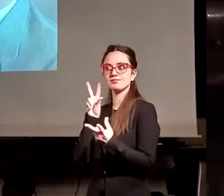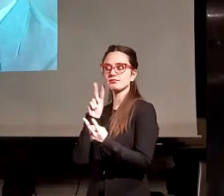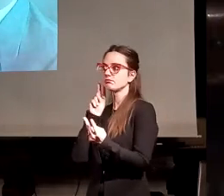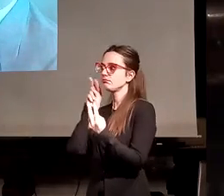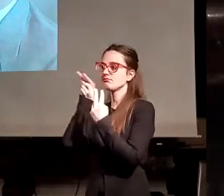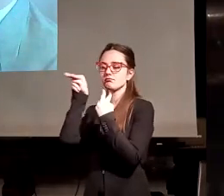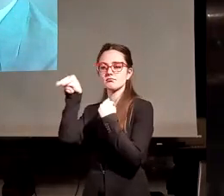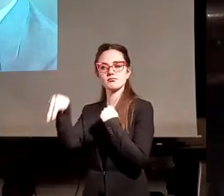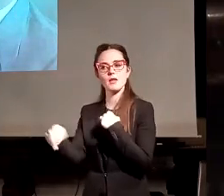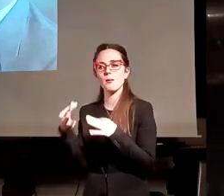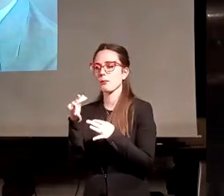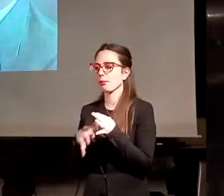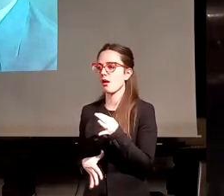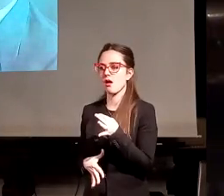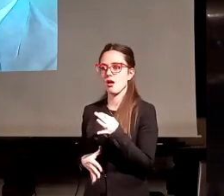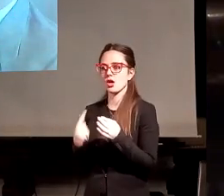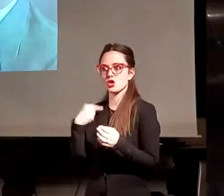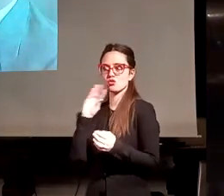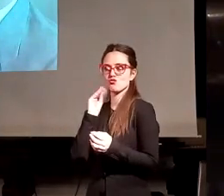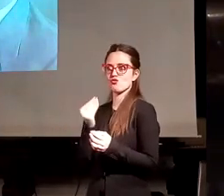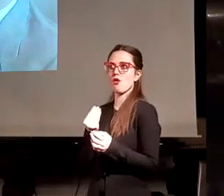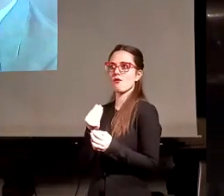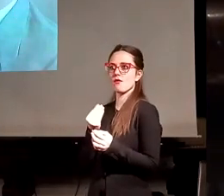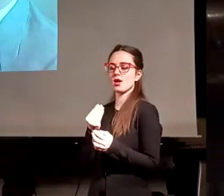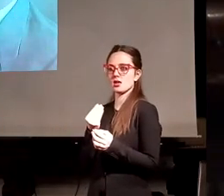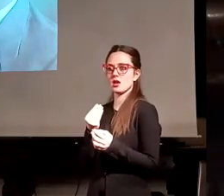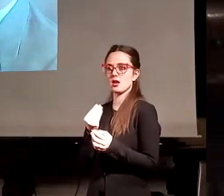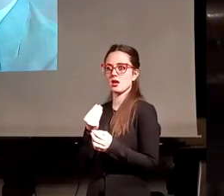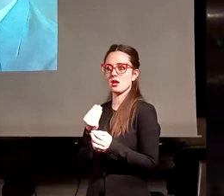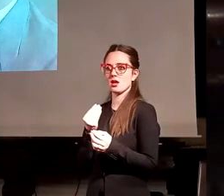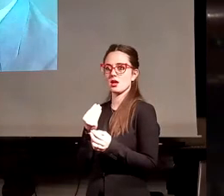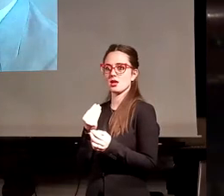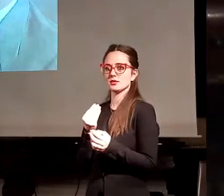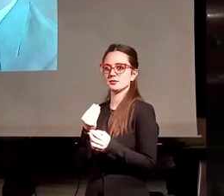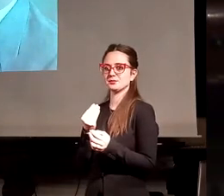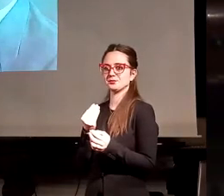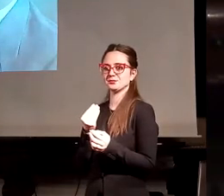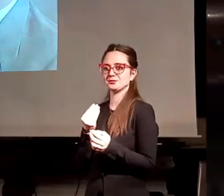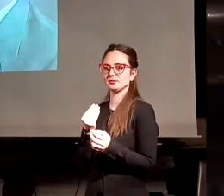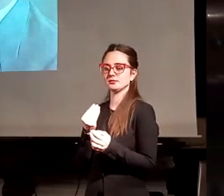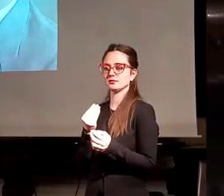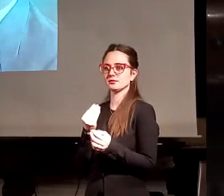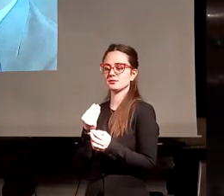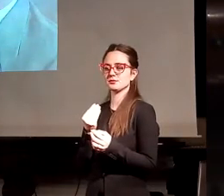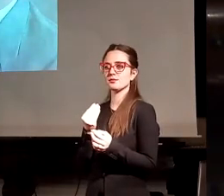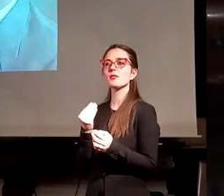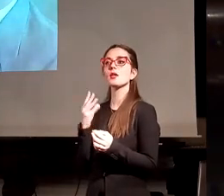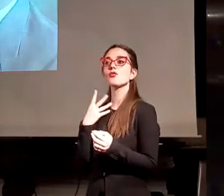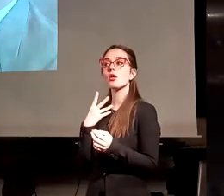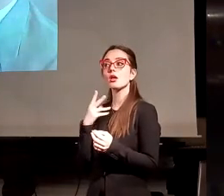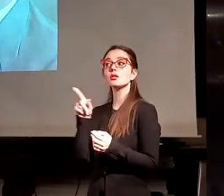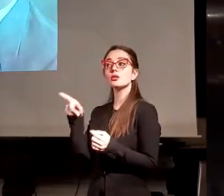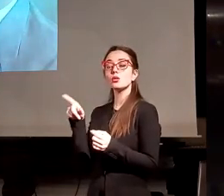così giovane un po come gli occhi di lawrence cioè è quella quell'attenzione particolare a